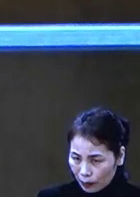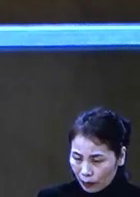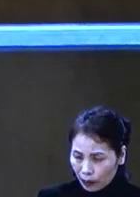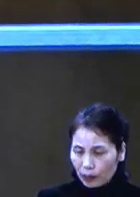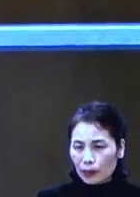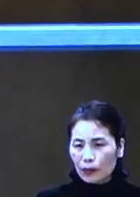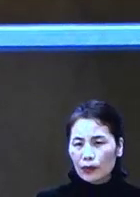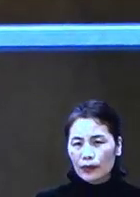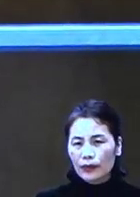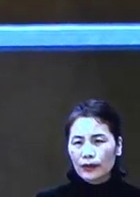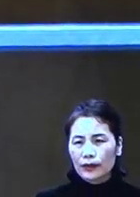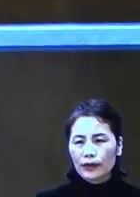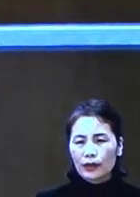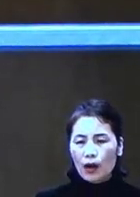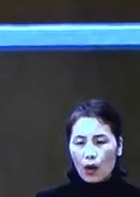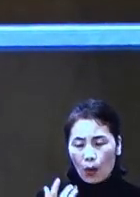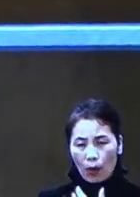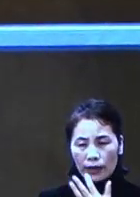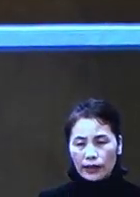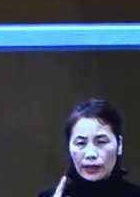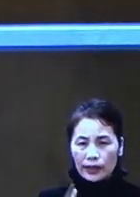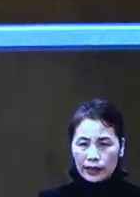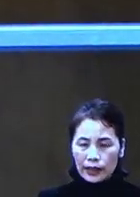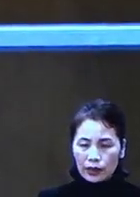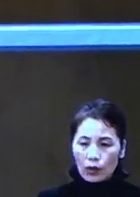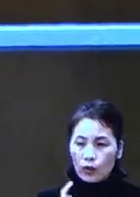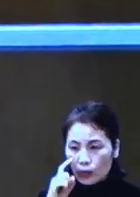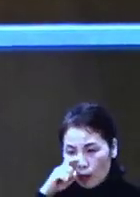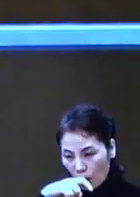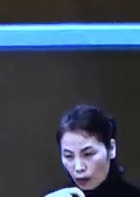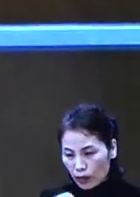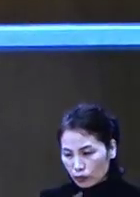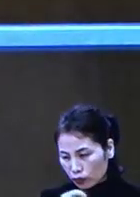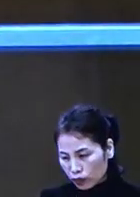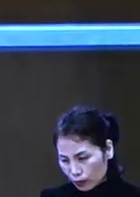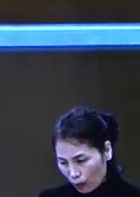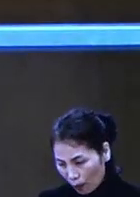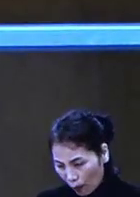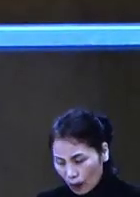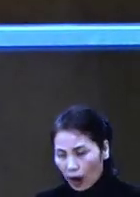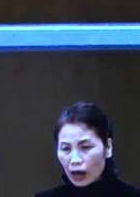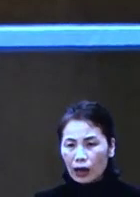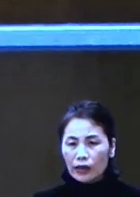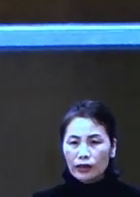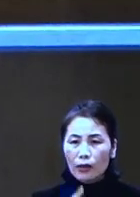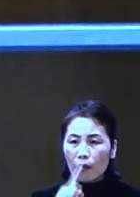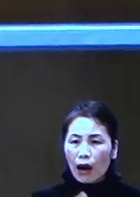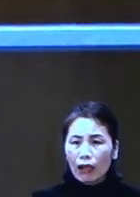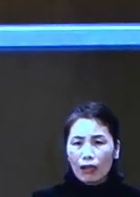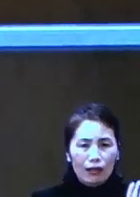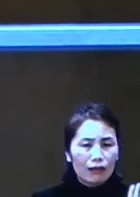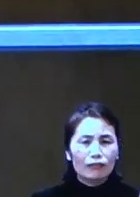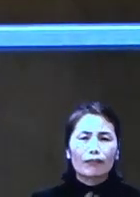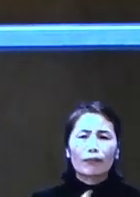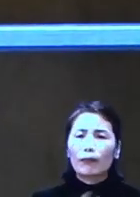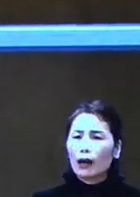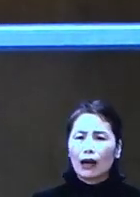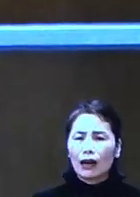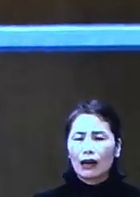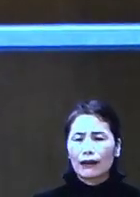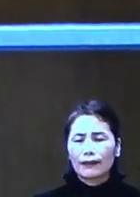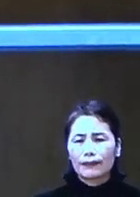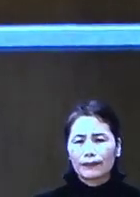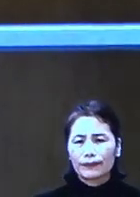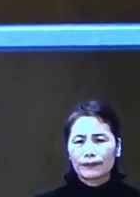뿐 화재에 대해서도 수질 오염에 대해서도 단 한 번도 언급하지 않았습니다. 우리